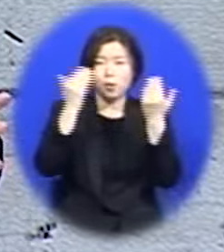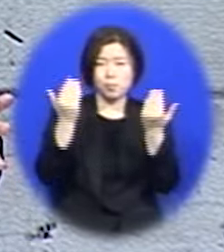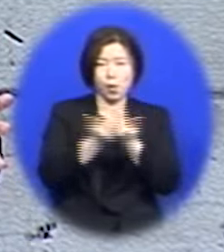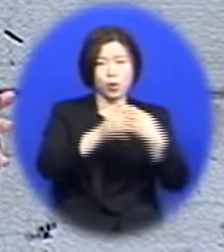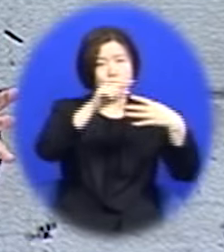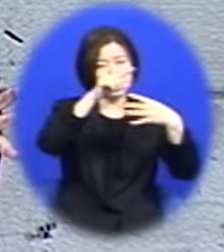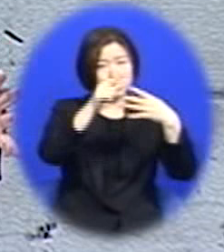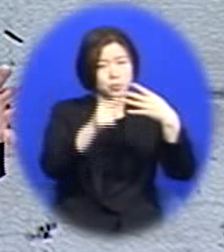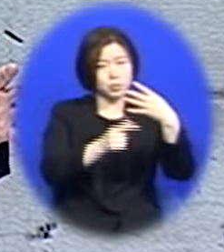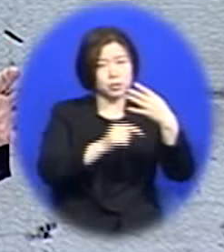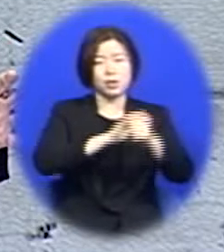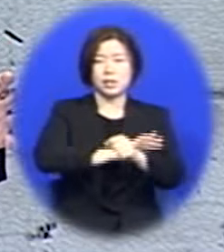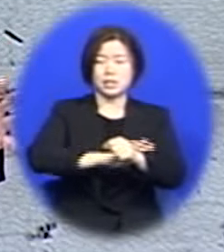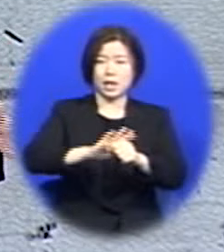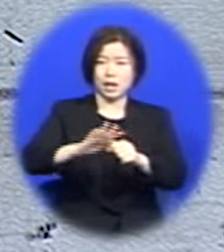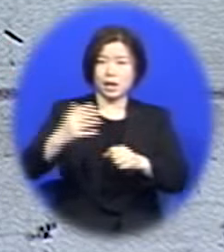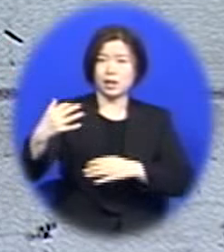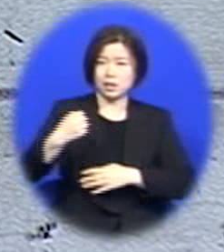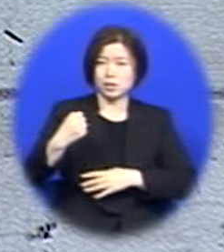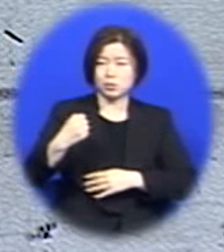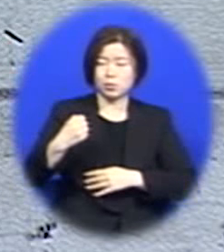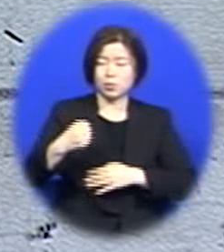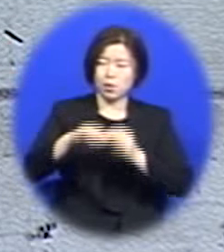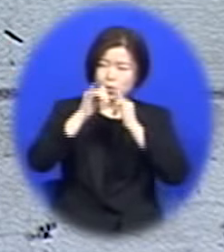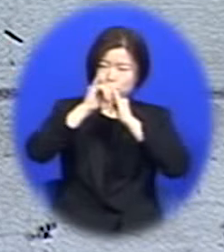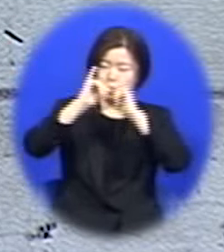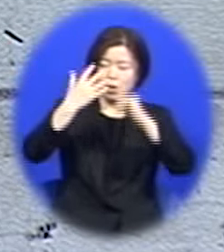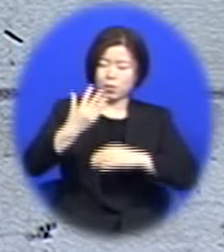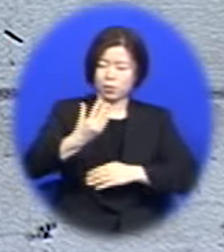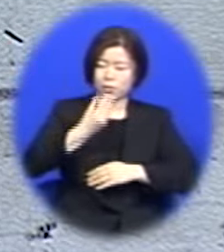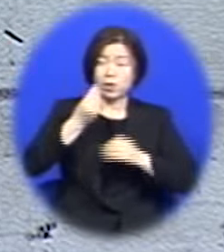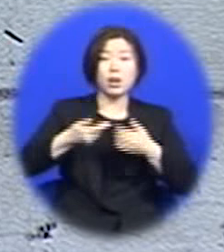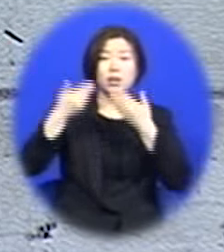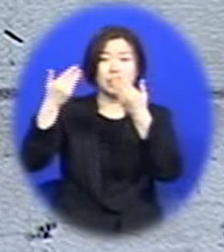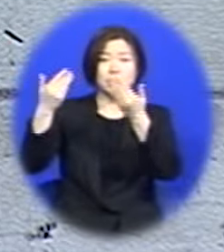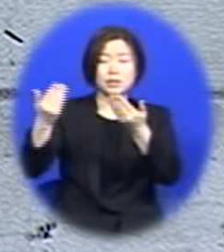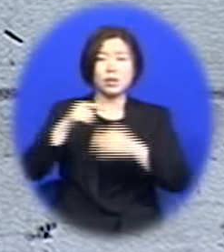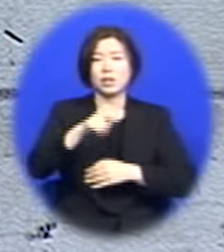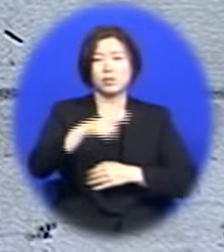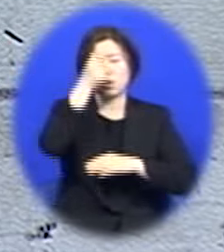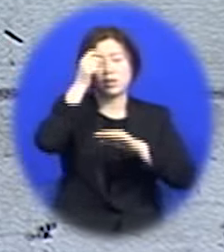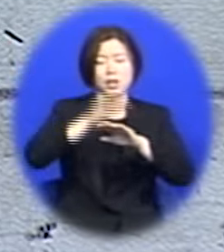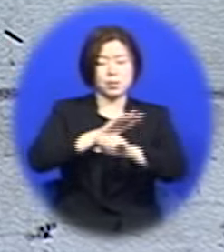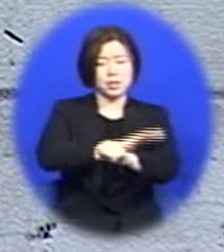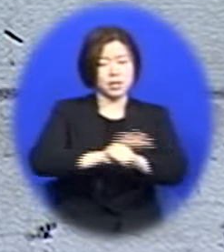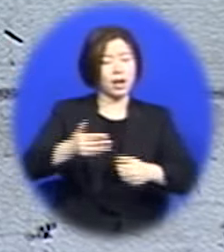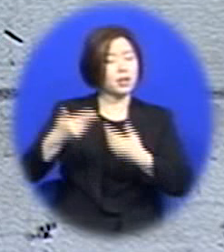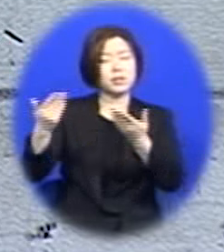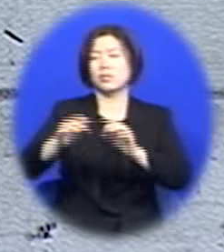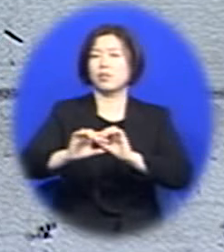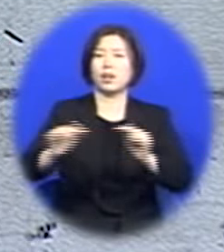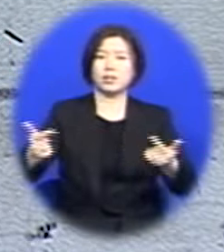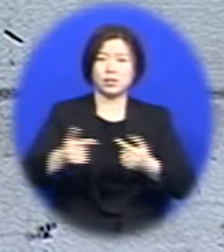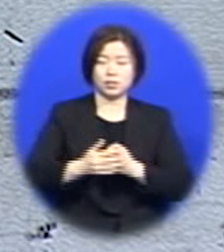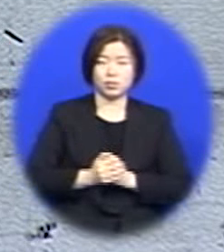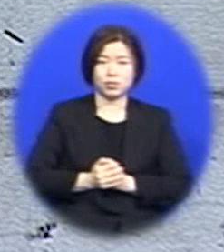순서 잘 갖추어서 웅장하고 거룩하게 드린다고 그 예배 잘 드리는 거 아닙니다. 예배